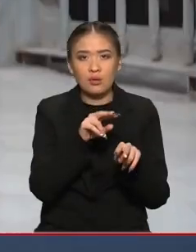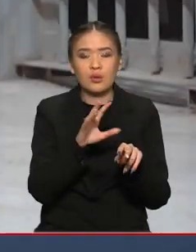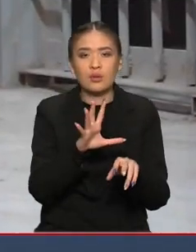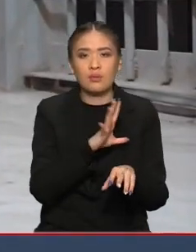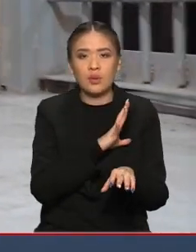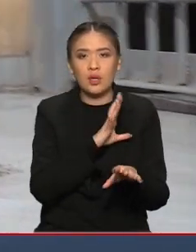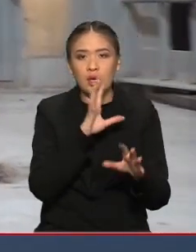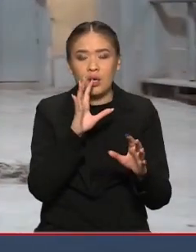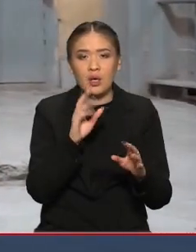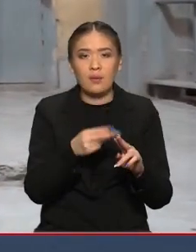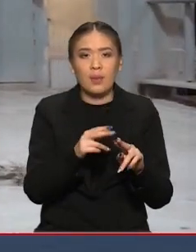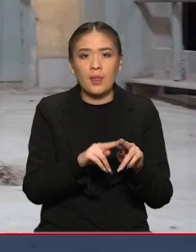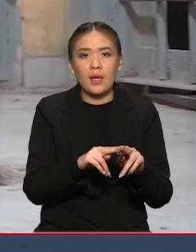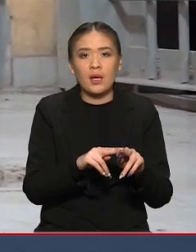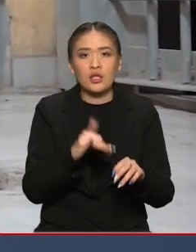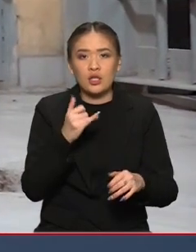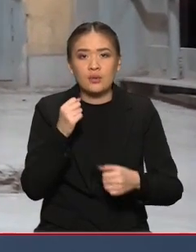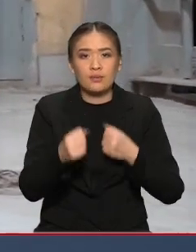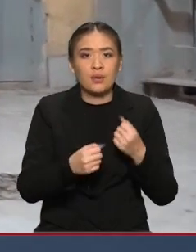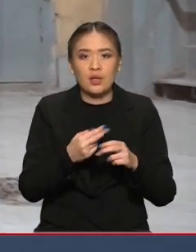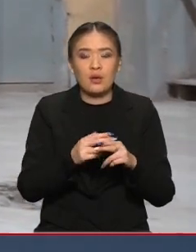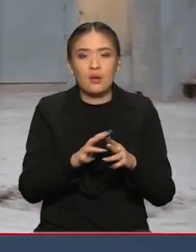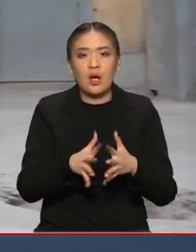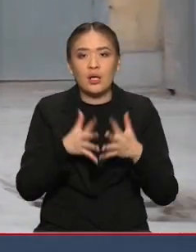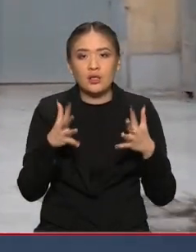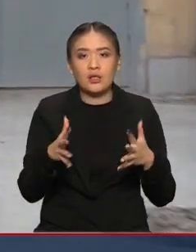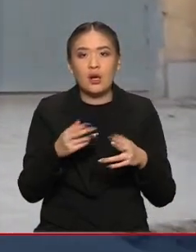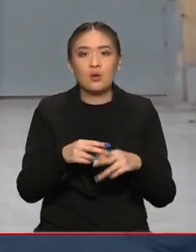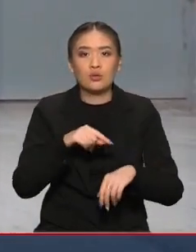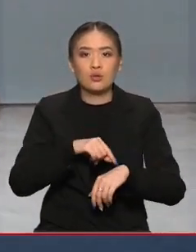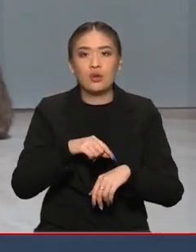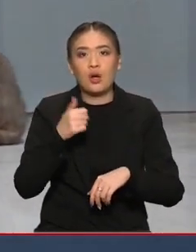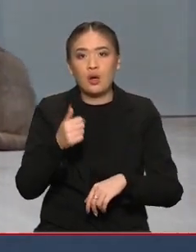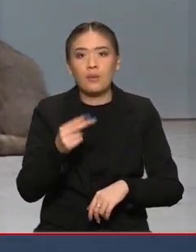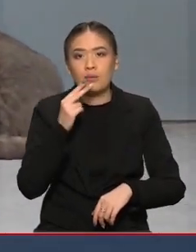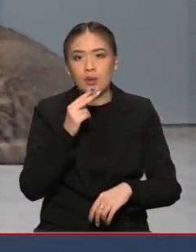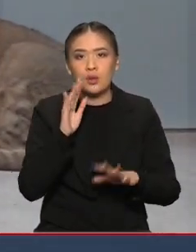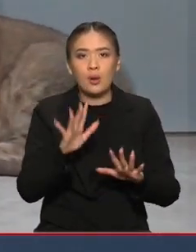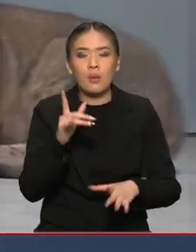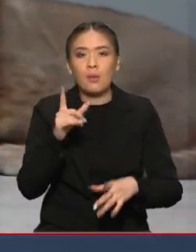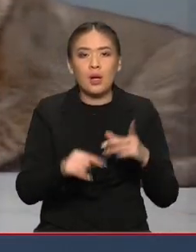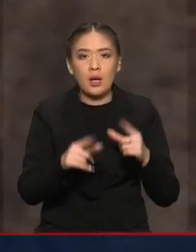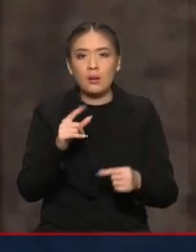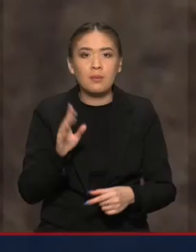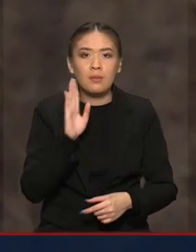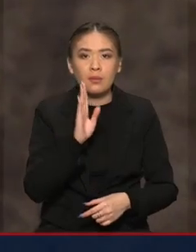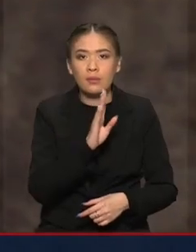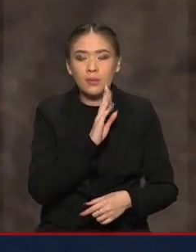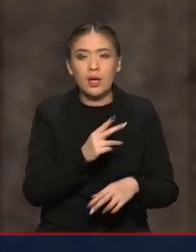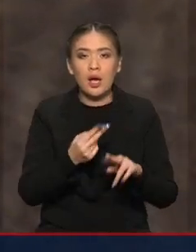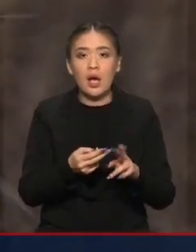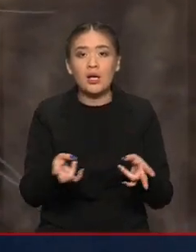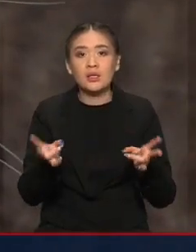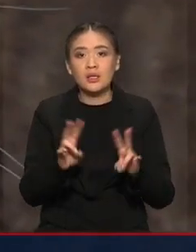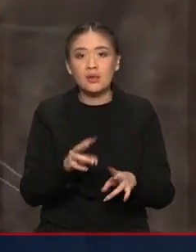уход. Маленькие хищники уже бегают по открытому вольеру, чувствуют себя хорошо, но питаются пока только молоком матери. Оставить